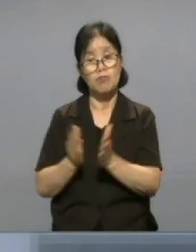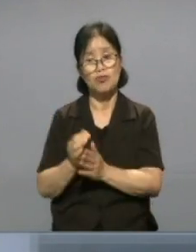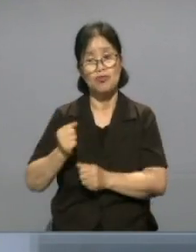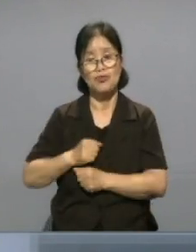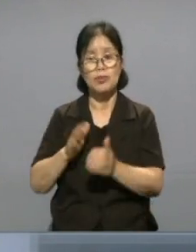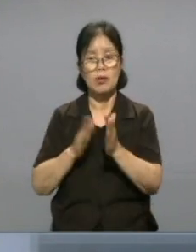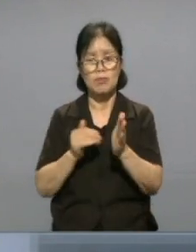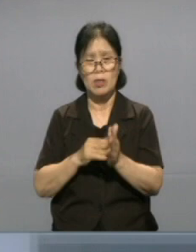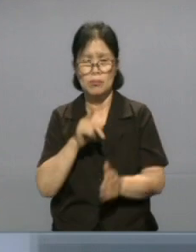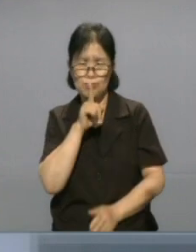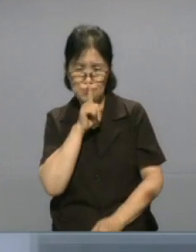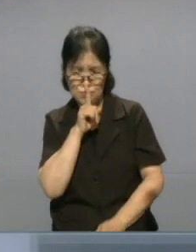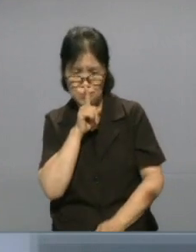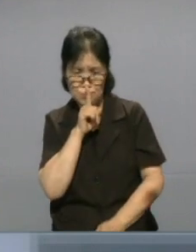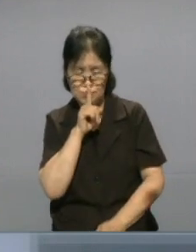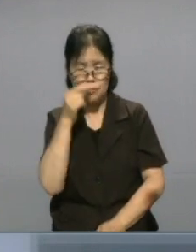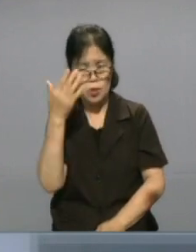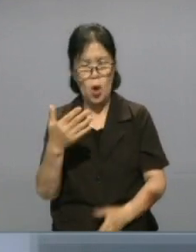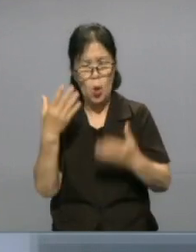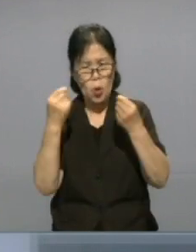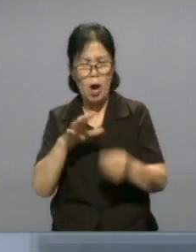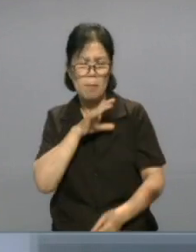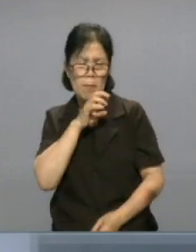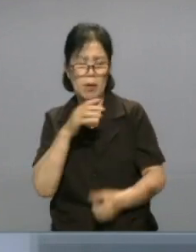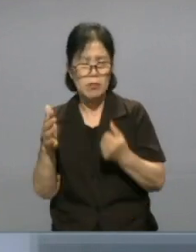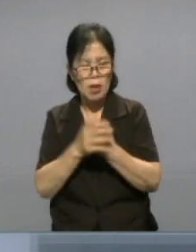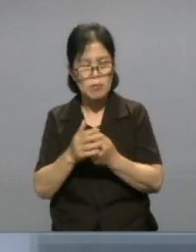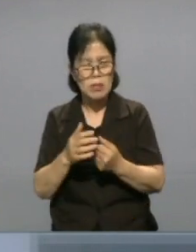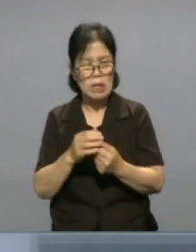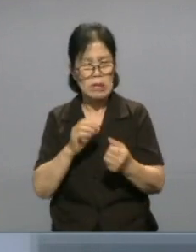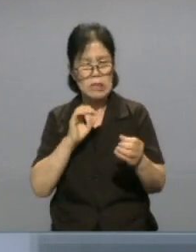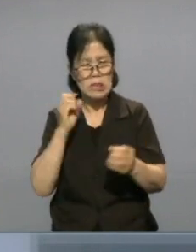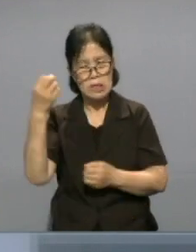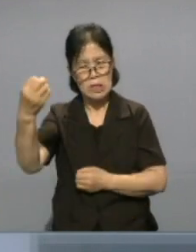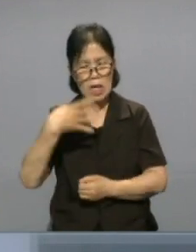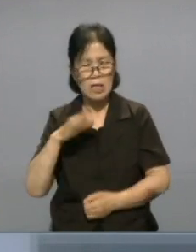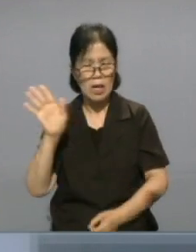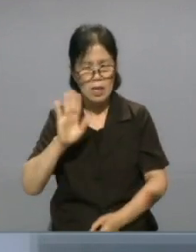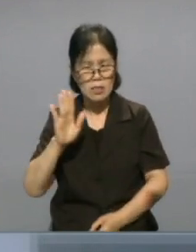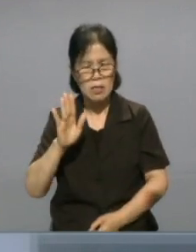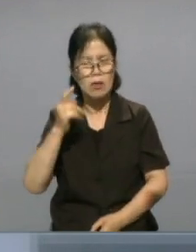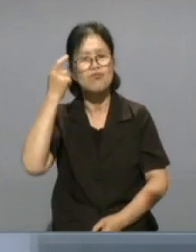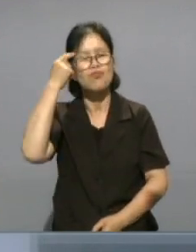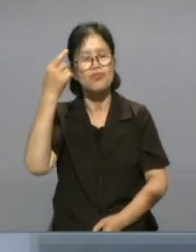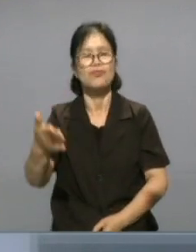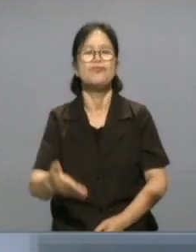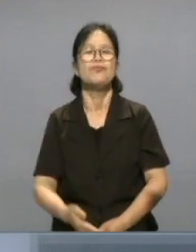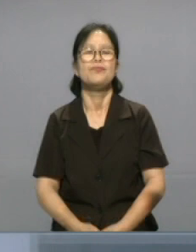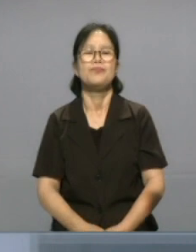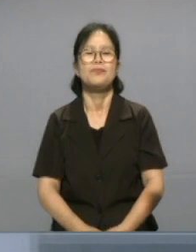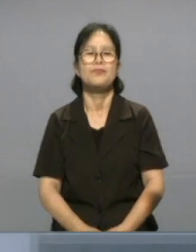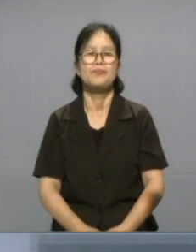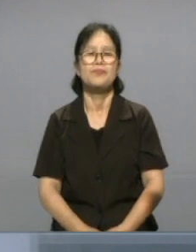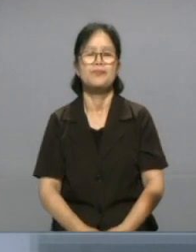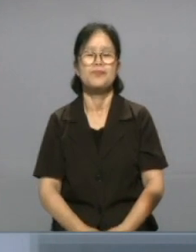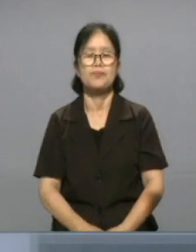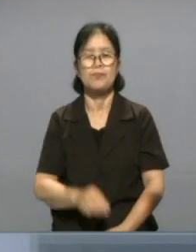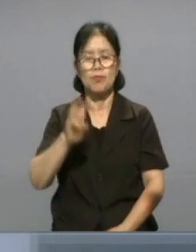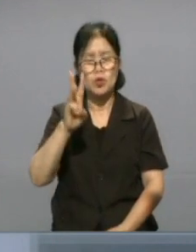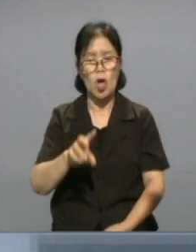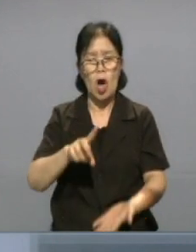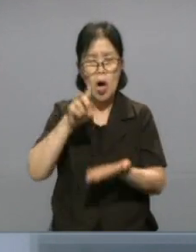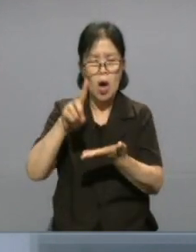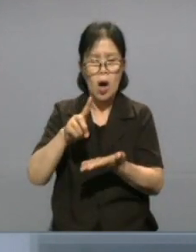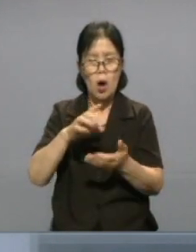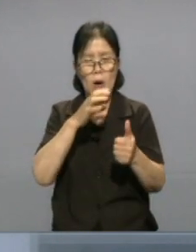기밀이라 쉬쉬해온 건지 공개 시 반발 뻔해 소통할 염두를 못 냈던 건지 묻지 않을 수 없습니다. 포천 드론